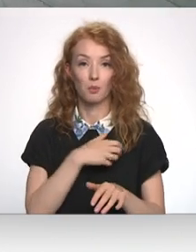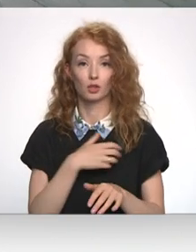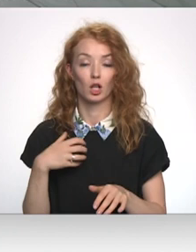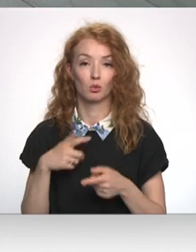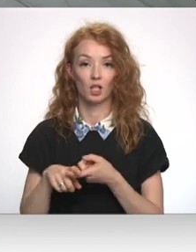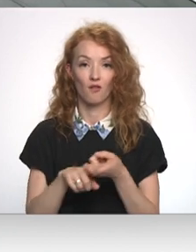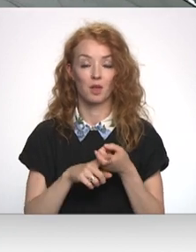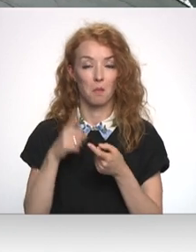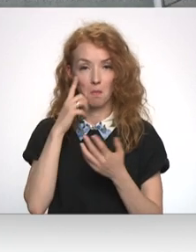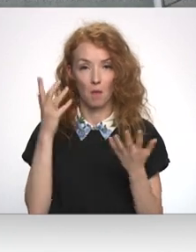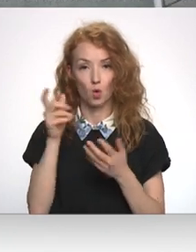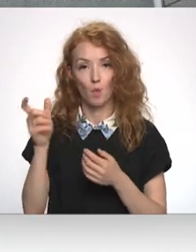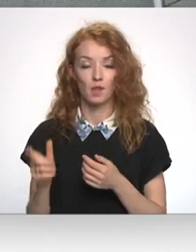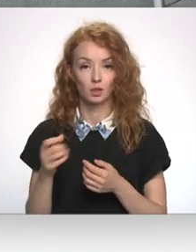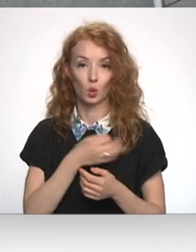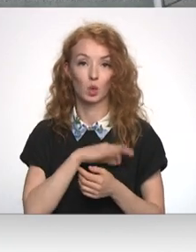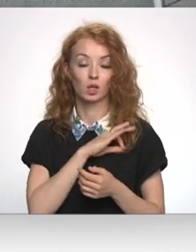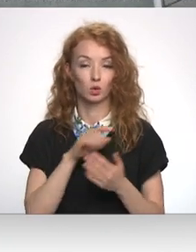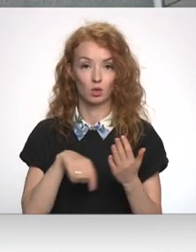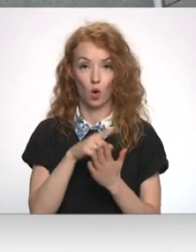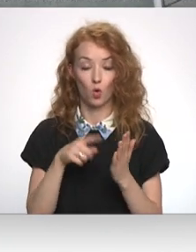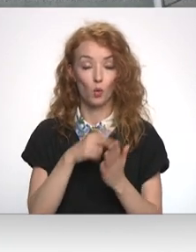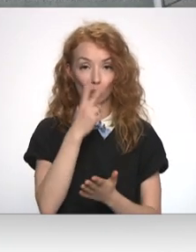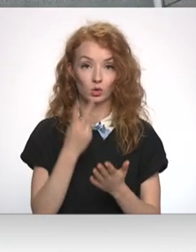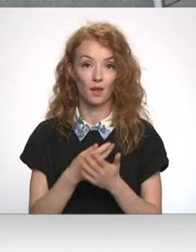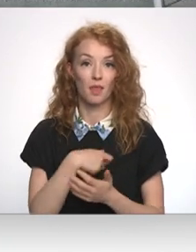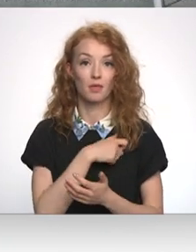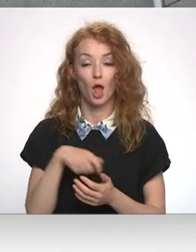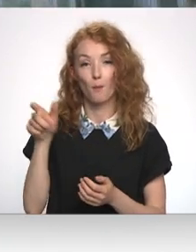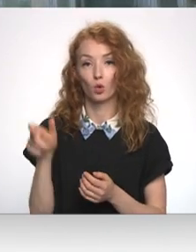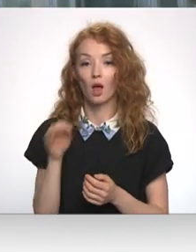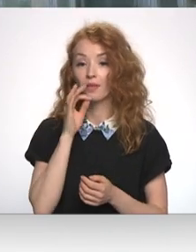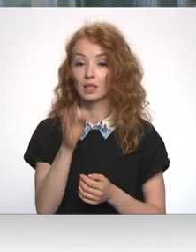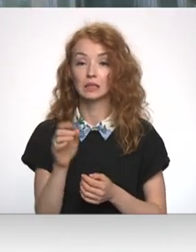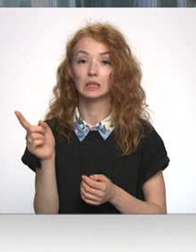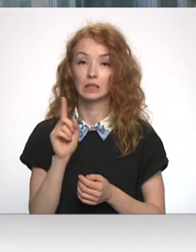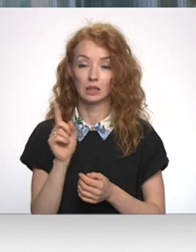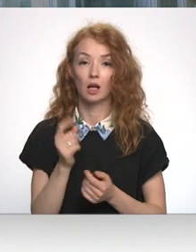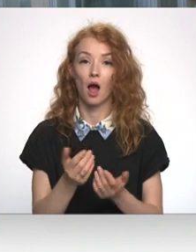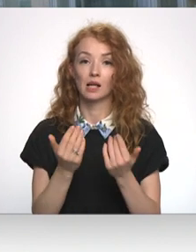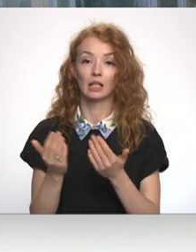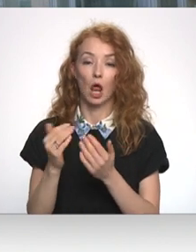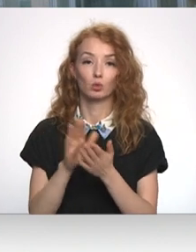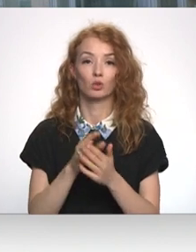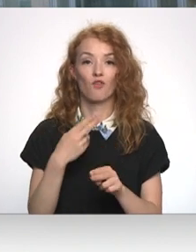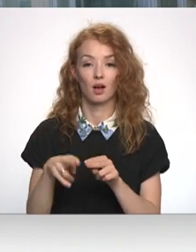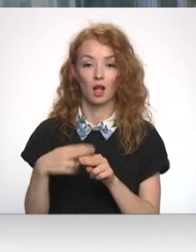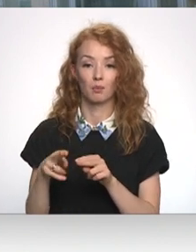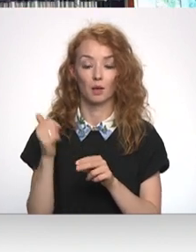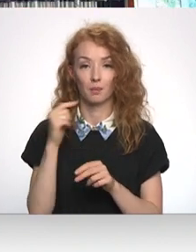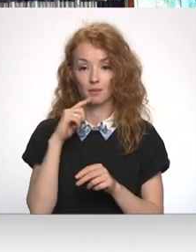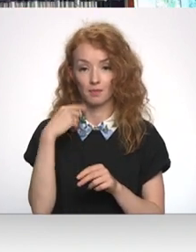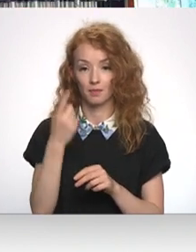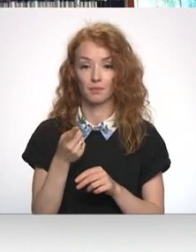savienības padomniece juridiskajos jautājumos uzskata, ka deputāta izteikumos ir saklausāms aicinājums uz vārdarbību. Lai